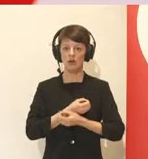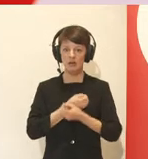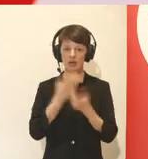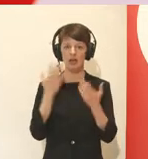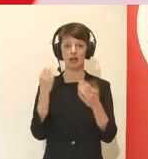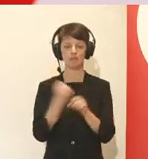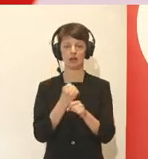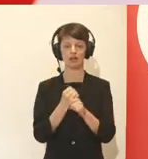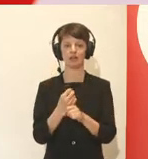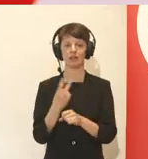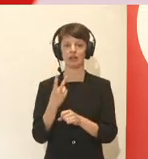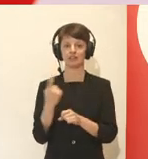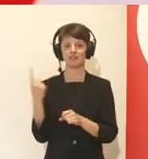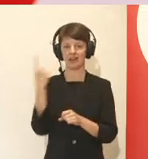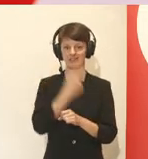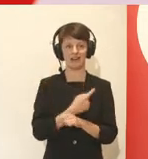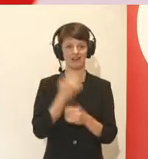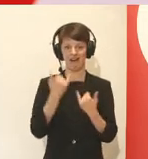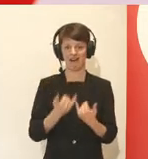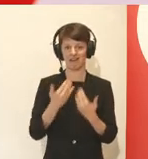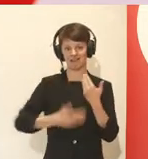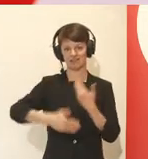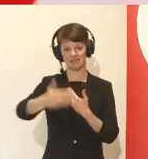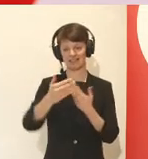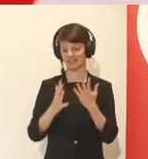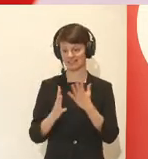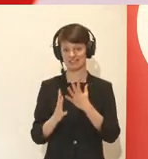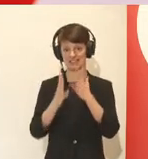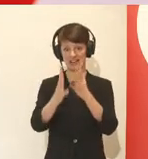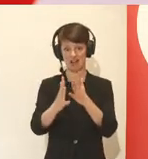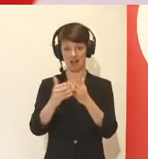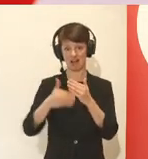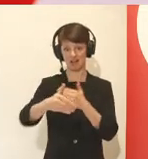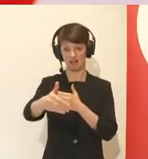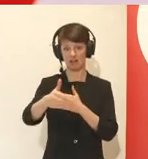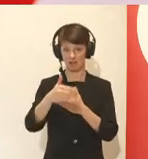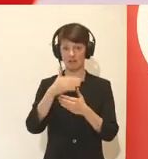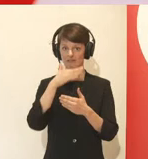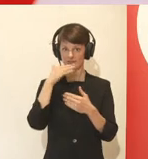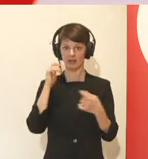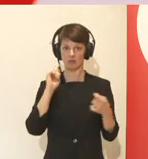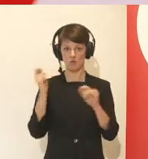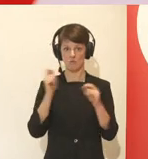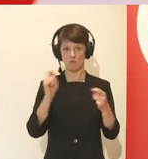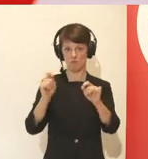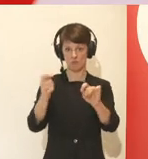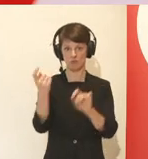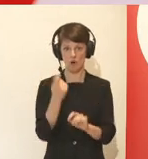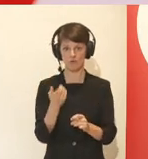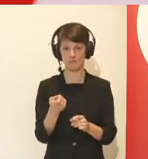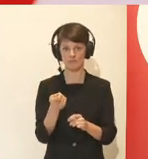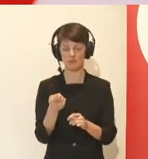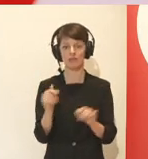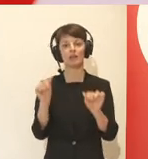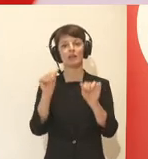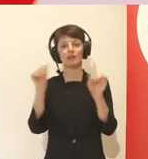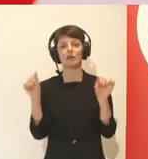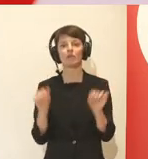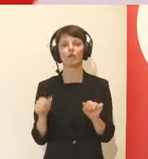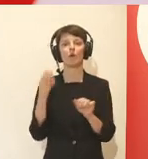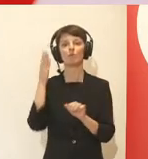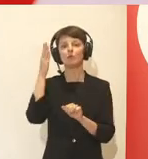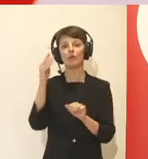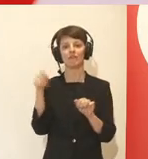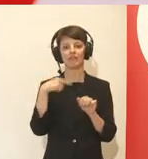20er jahre jetzt beginnen das ganze jahrzehnt wird große weichenstellung mit sich bringen für die art und weise wie wir in zukunft